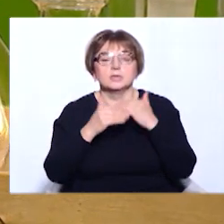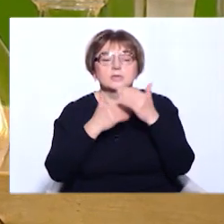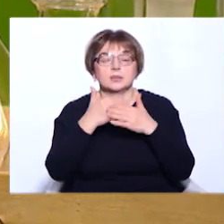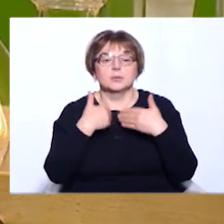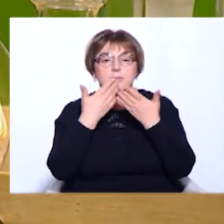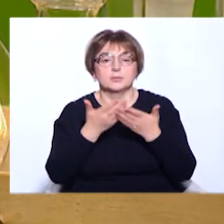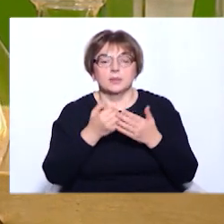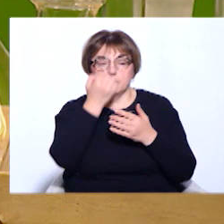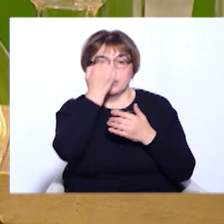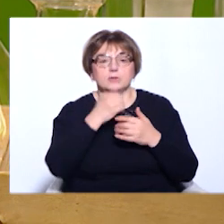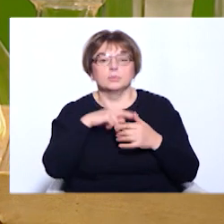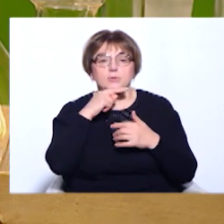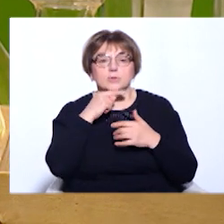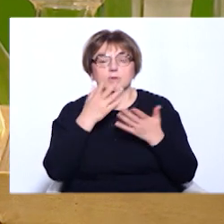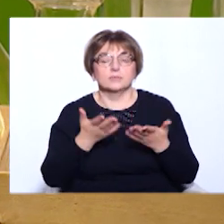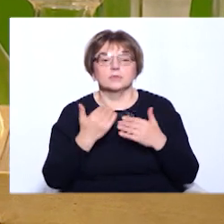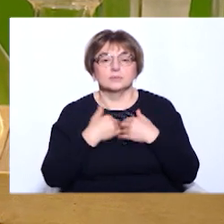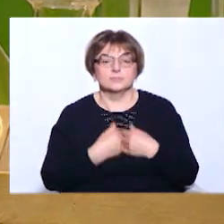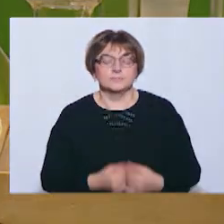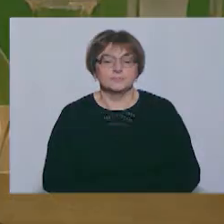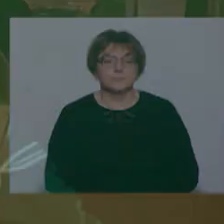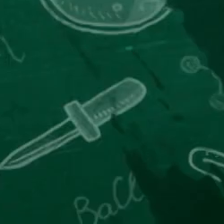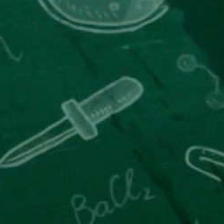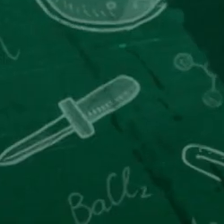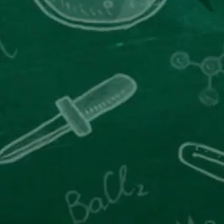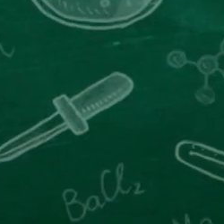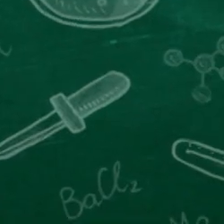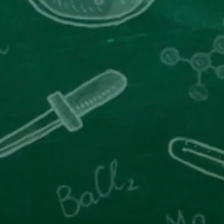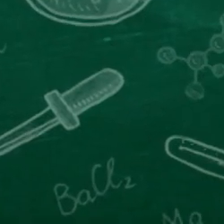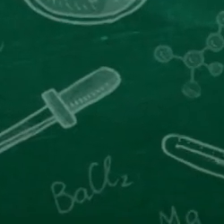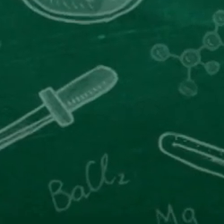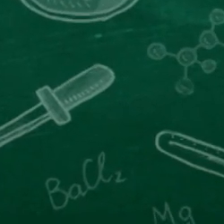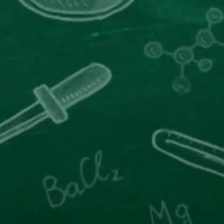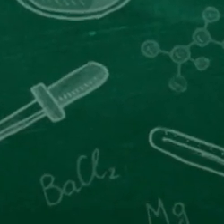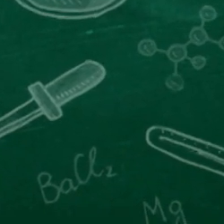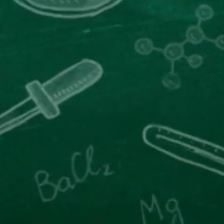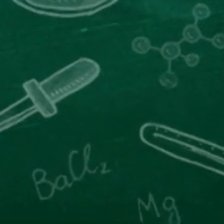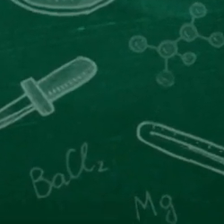წარმატებები გისურვოთ და მადლობას გიხდით დღევანდელი გაკვეთილისთვის. Thank you.